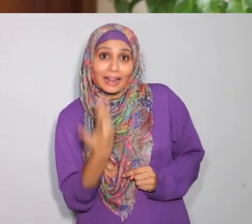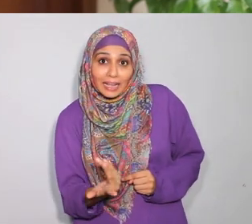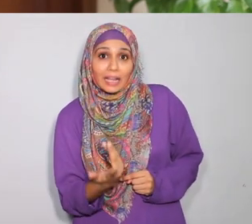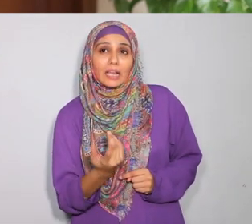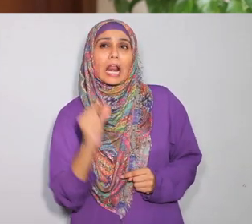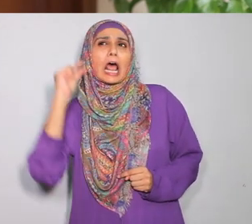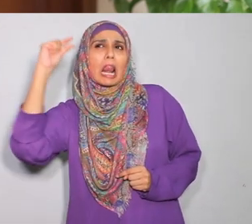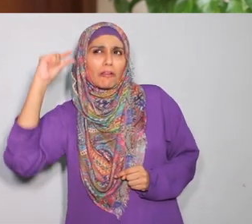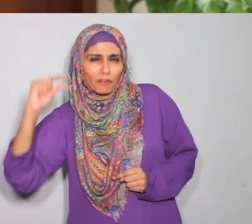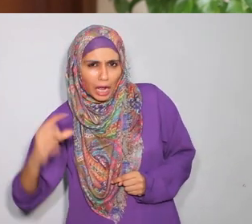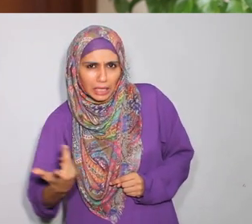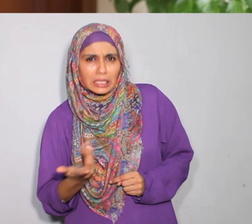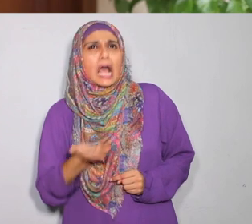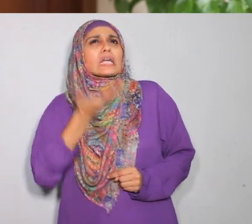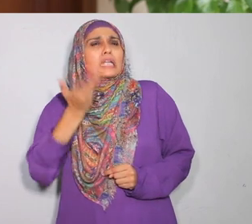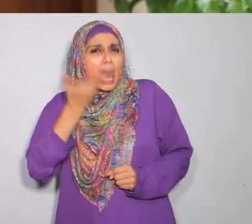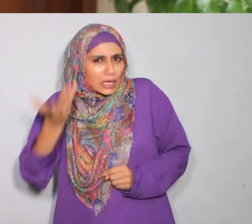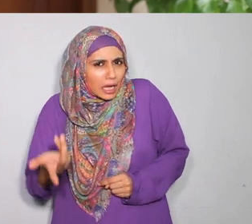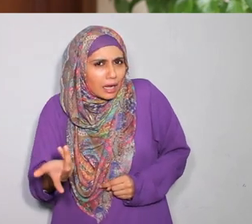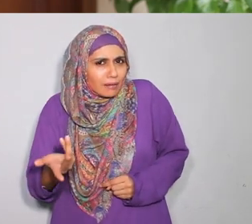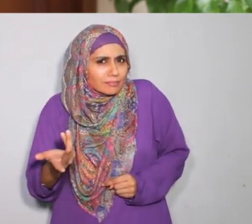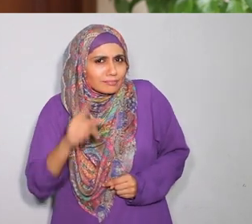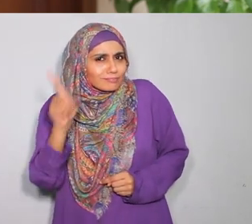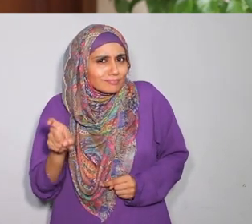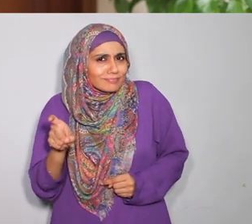जी बगैर है